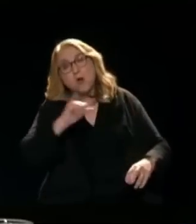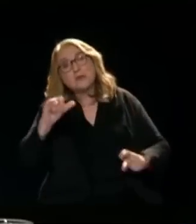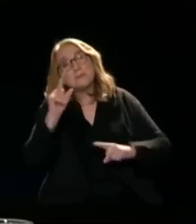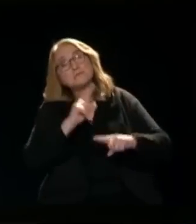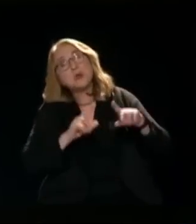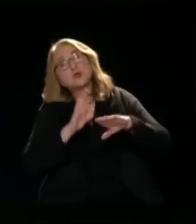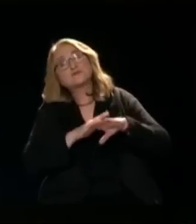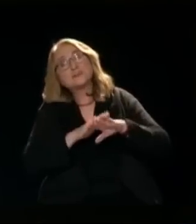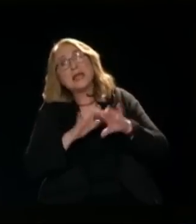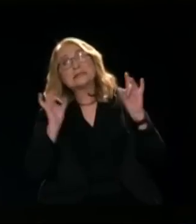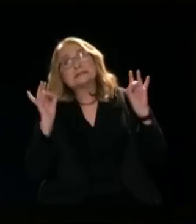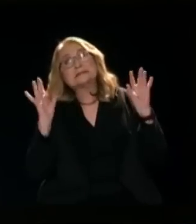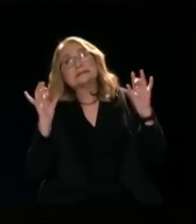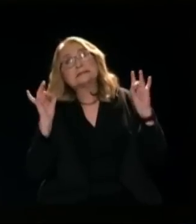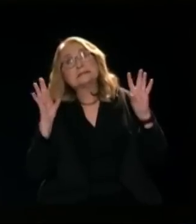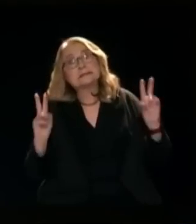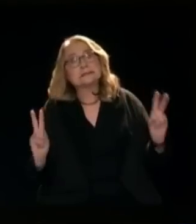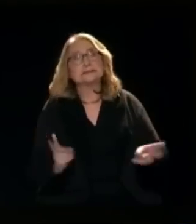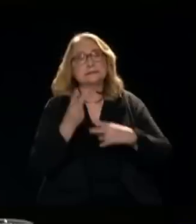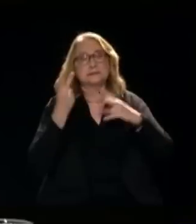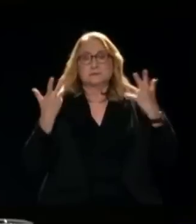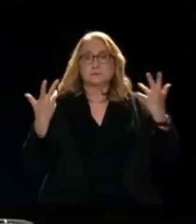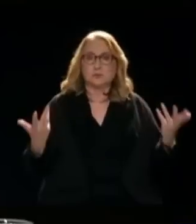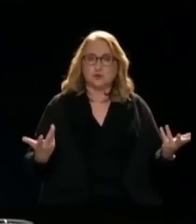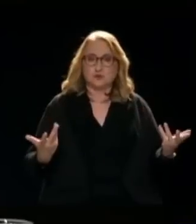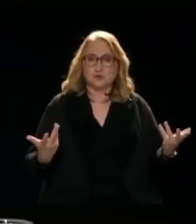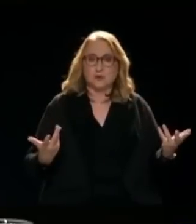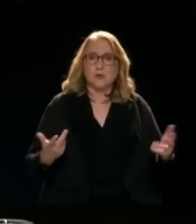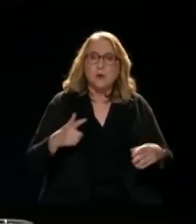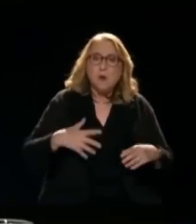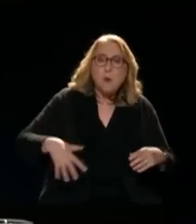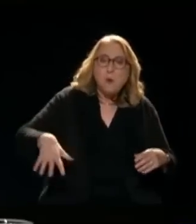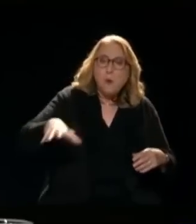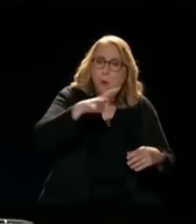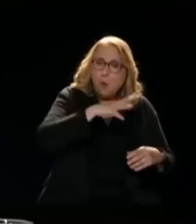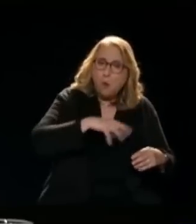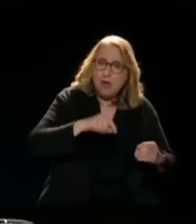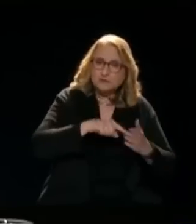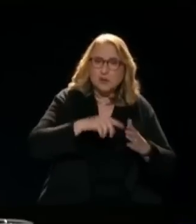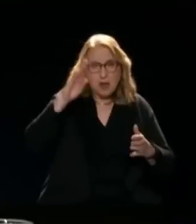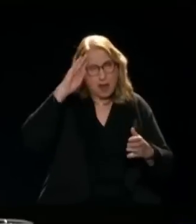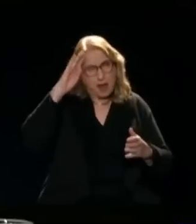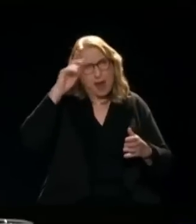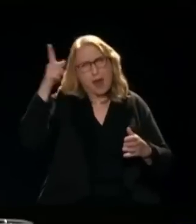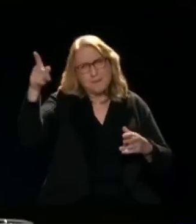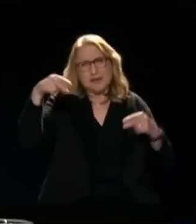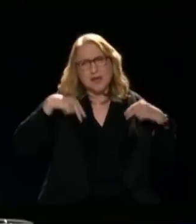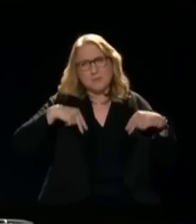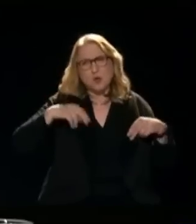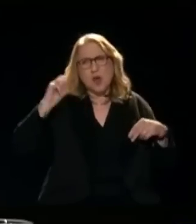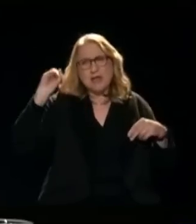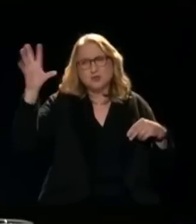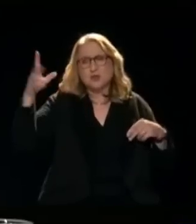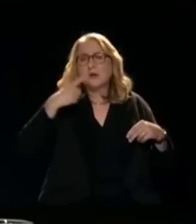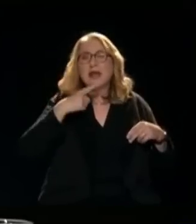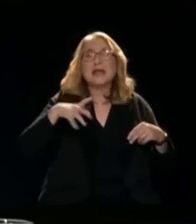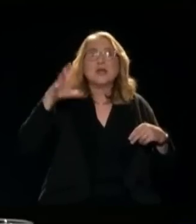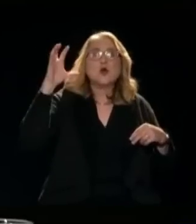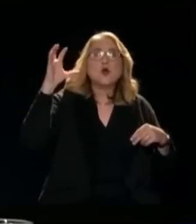μία. Όλα αυτά συνθέτουν αυτό που η τελευταία έκθεση του State Department μιλάει για τη χώρα, ότι μιλάμε για μια